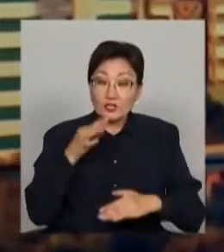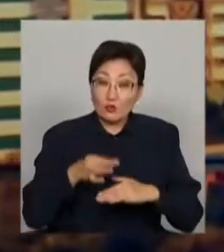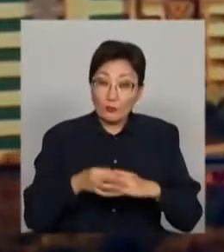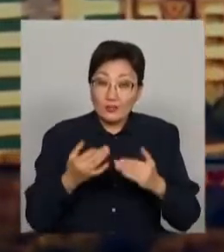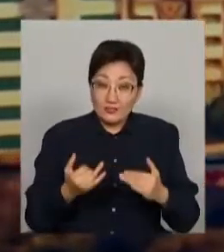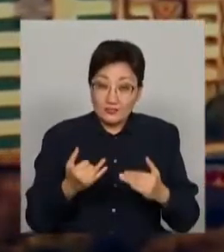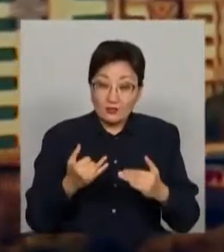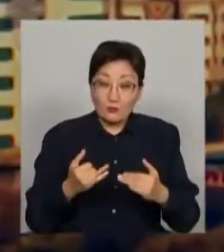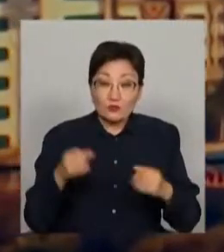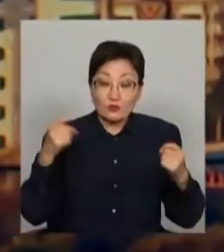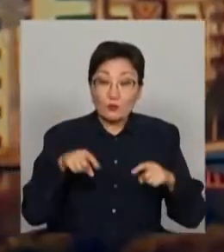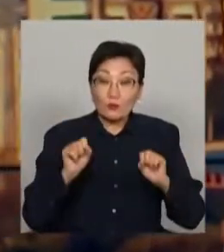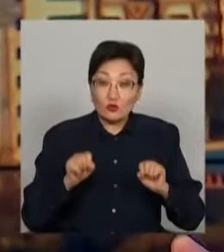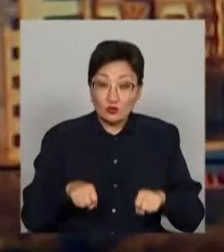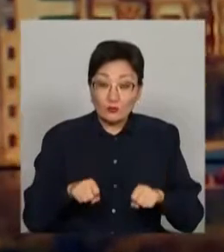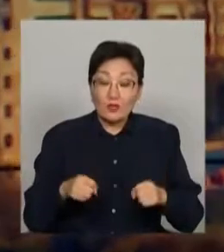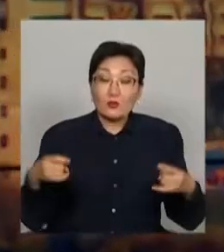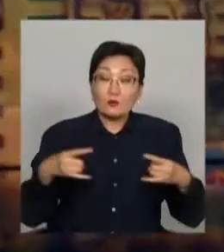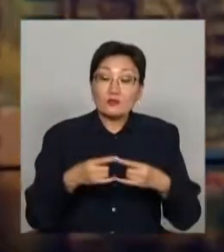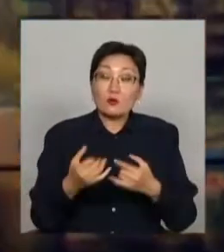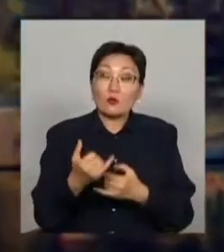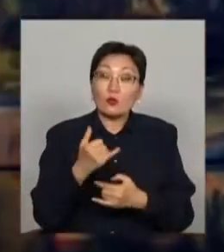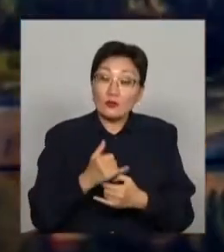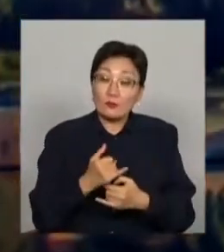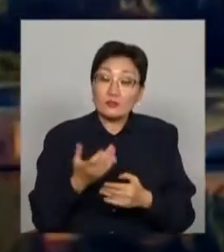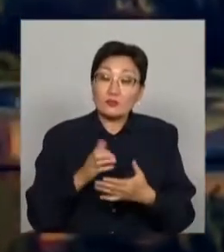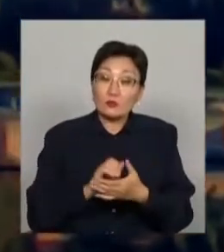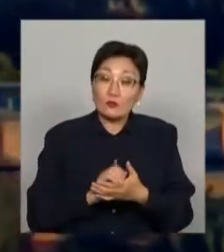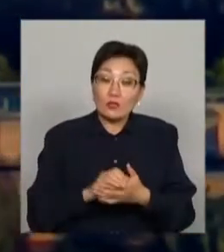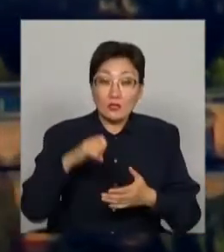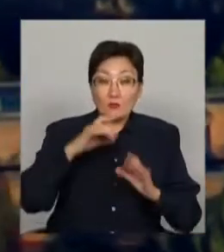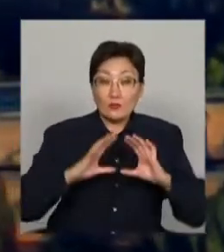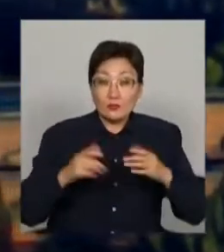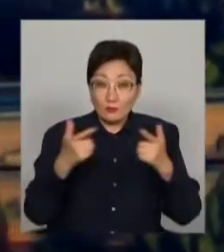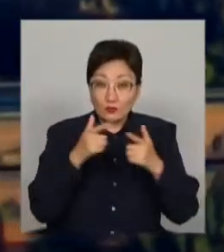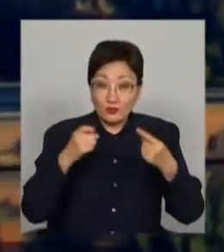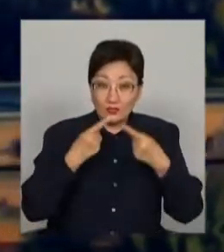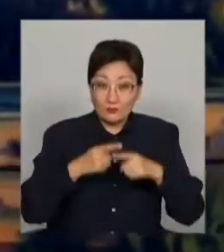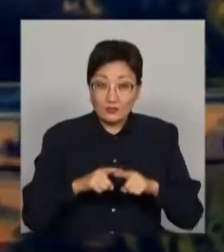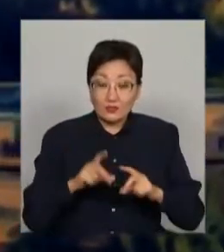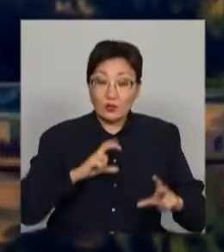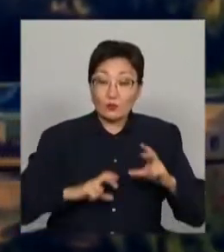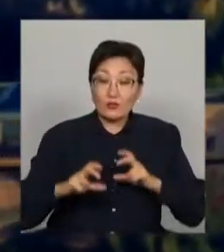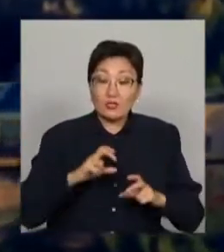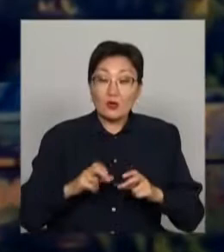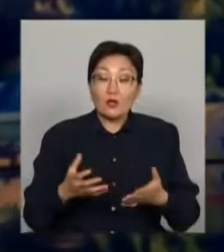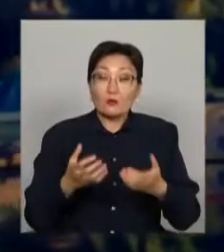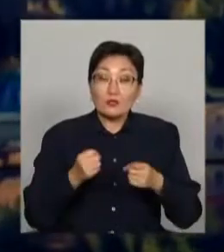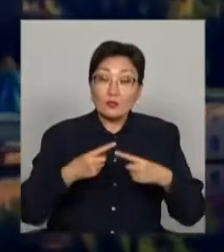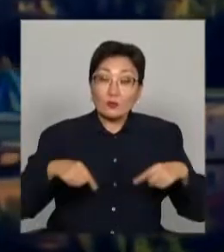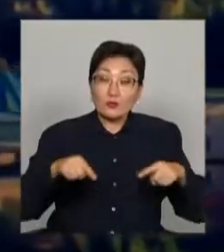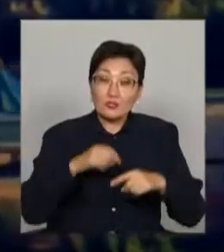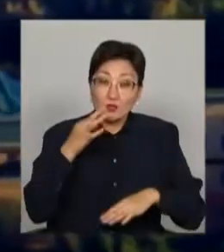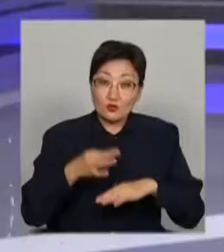дәл қазір біле аламыз. Ендеше студиядағы қонағымызбен таныс болыңыздар. Халықаралық ақпараттық технологиялар университеті қабылдау бөлімі